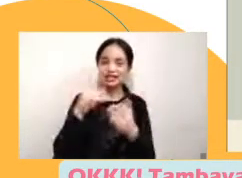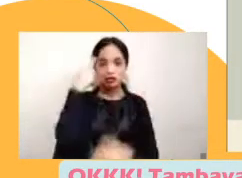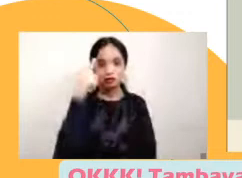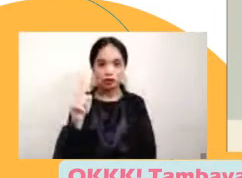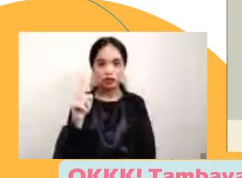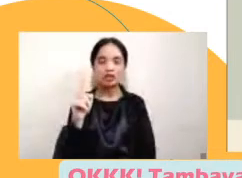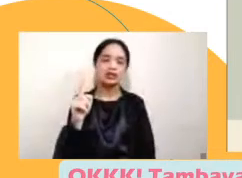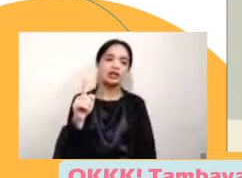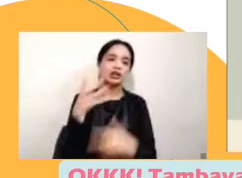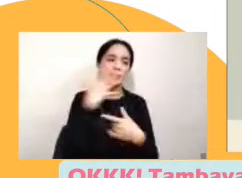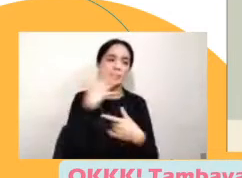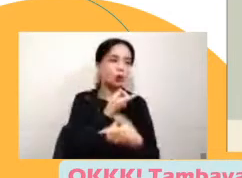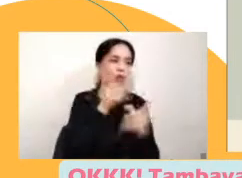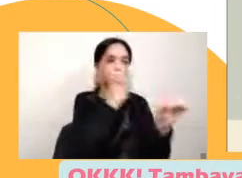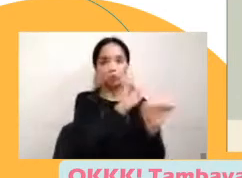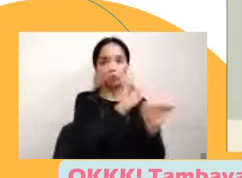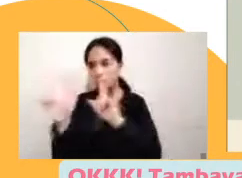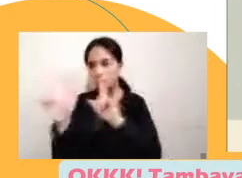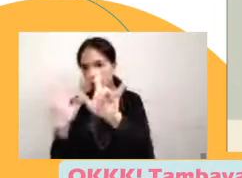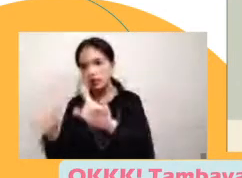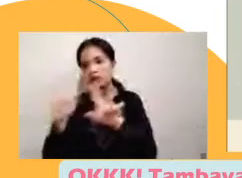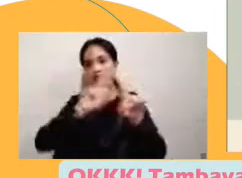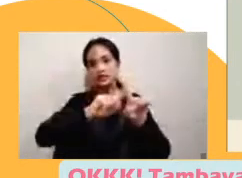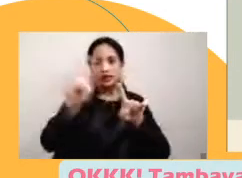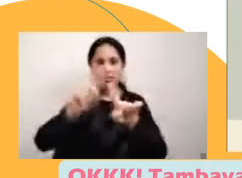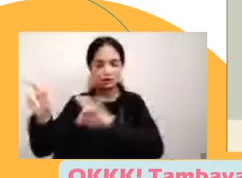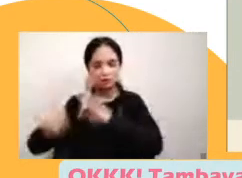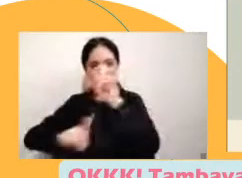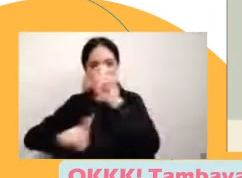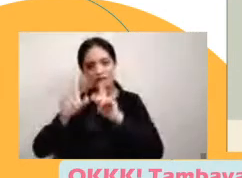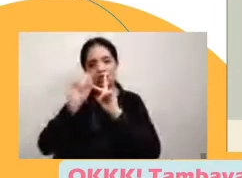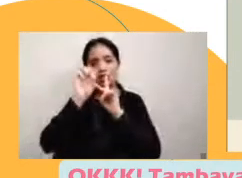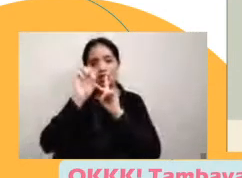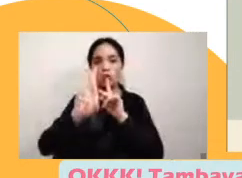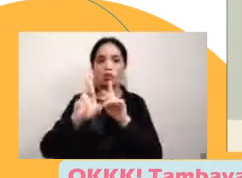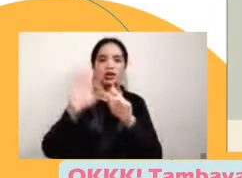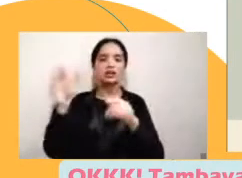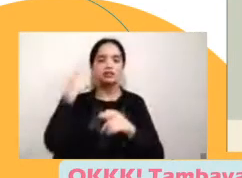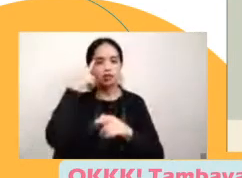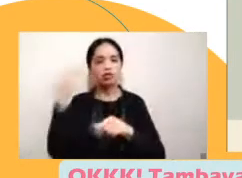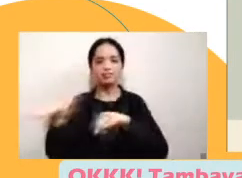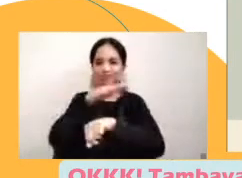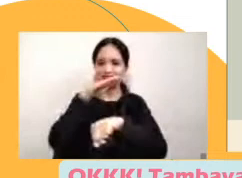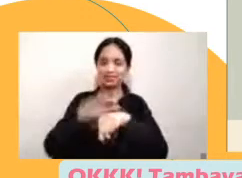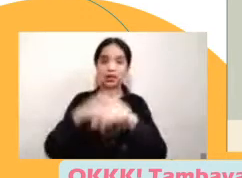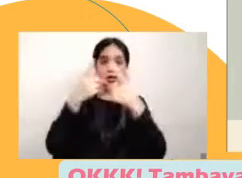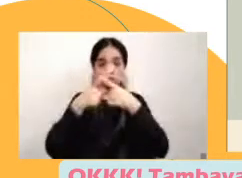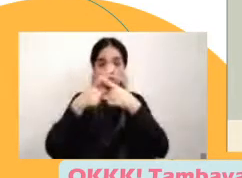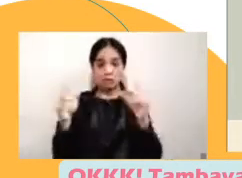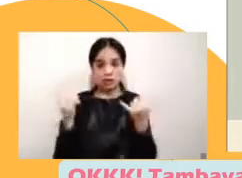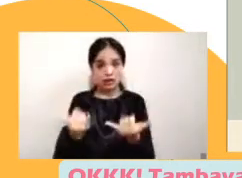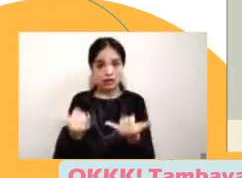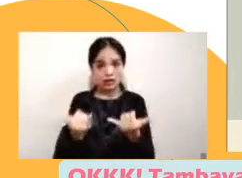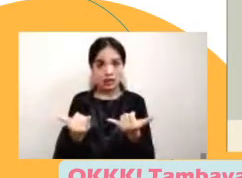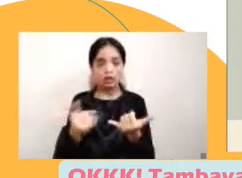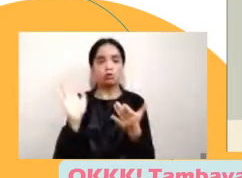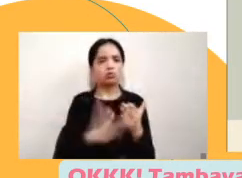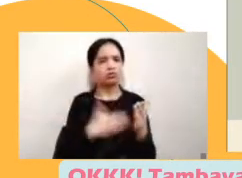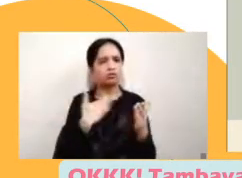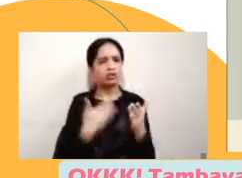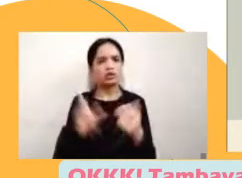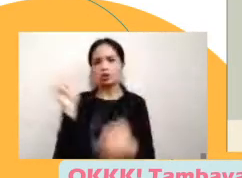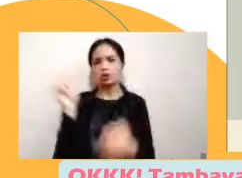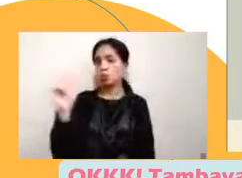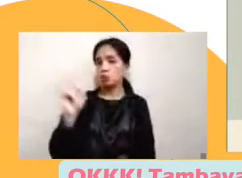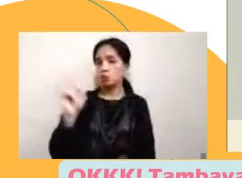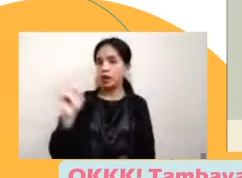sa buhay, para sa ibang tao, o kaya para sa bayan. Pero ngayon naman, aawitan natin ang ating